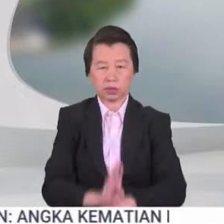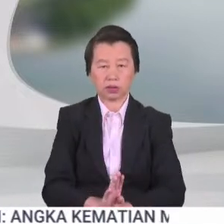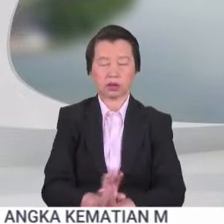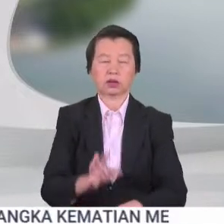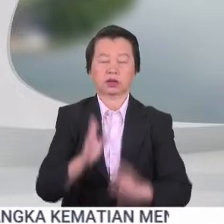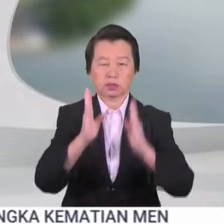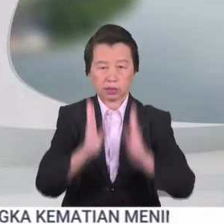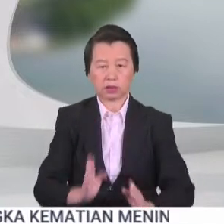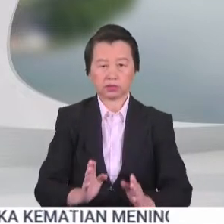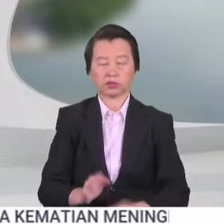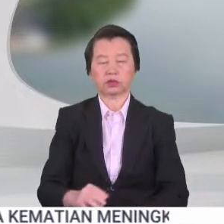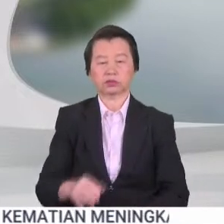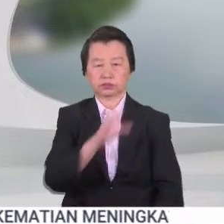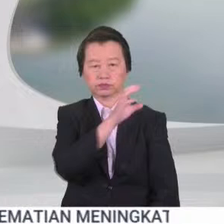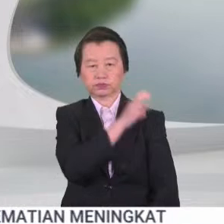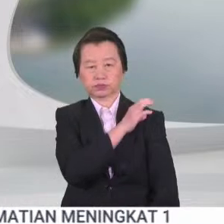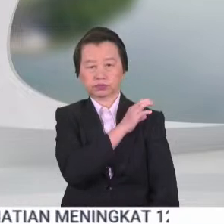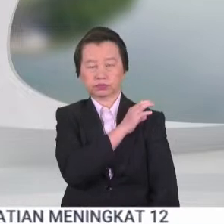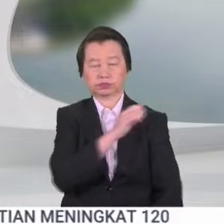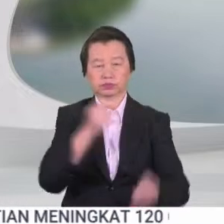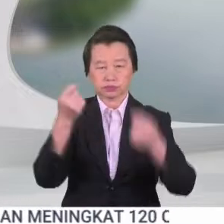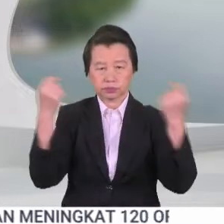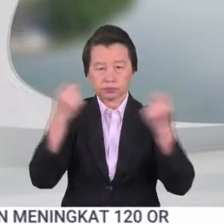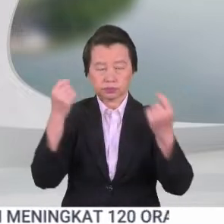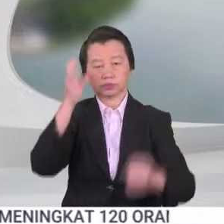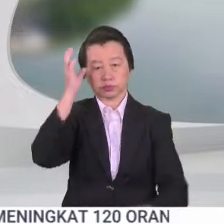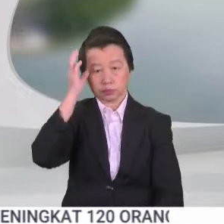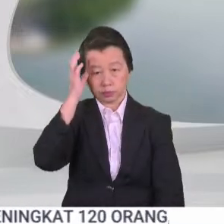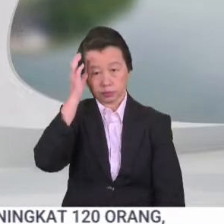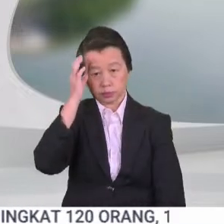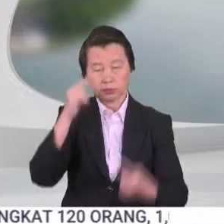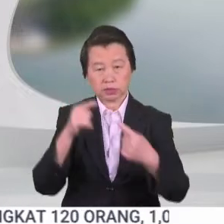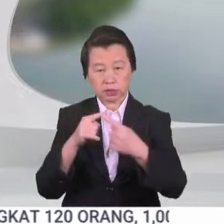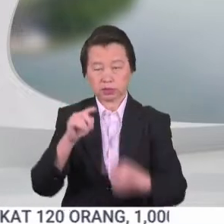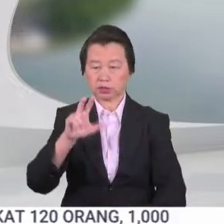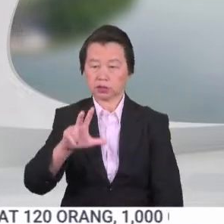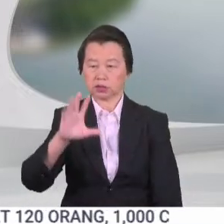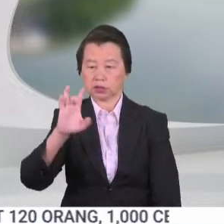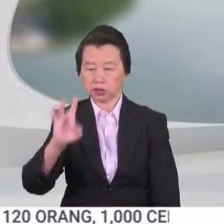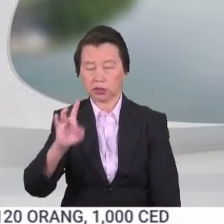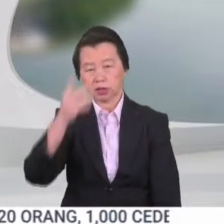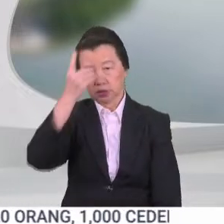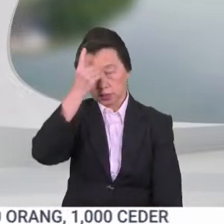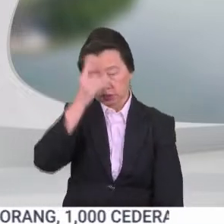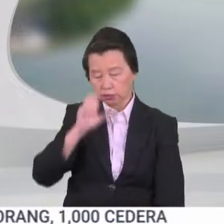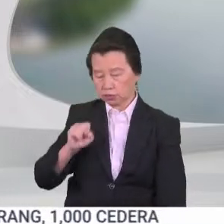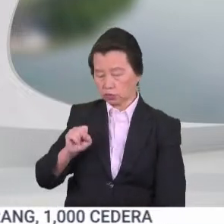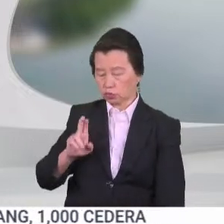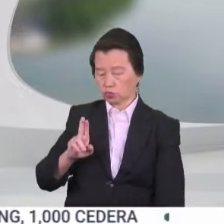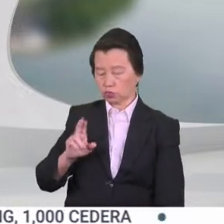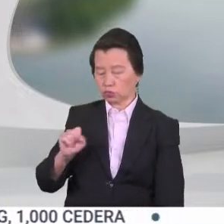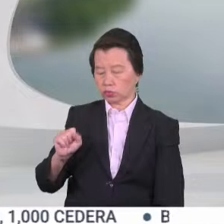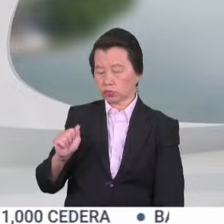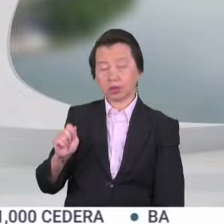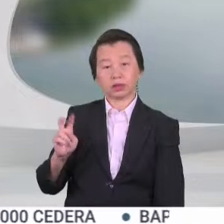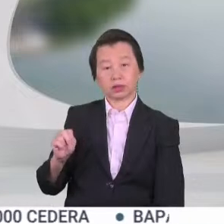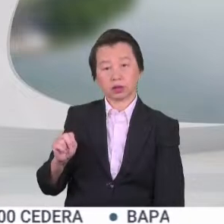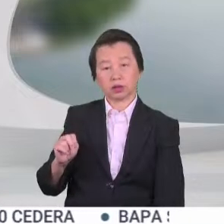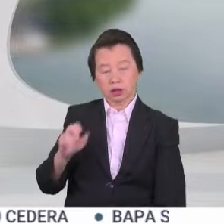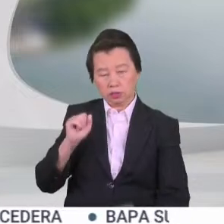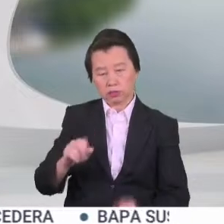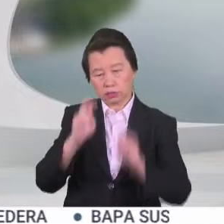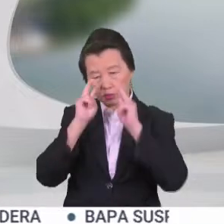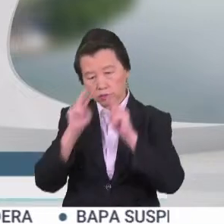pengerusi penganjur festival kebudayaan China peringkat kebangsaan ke-38 Datuk Suzan Wang berkata ini dapat